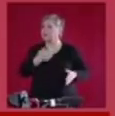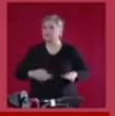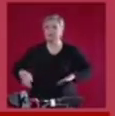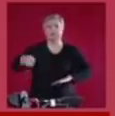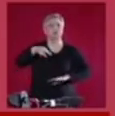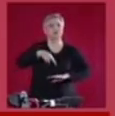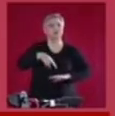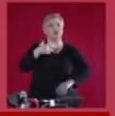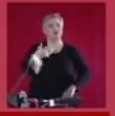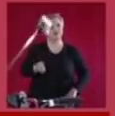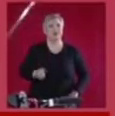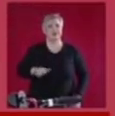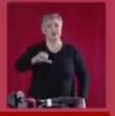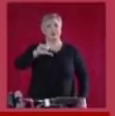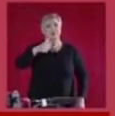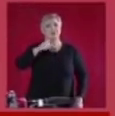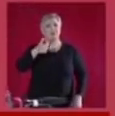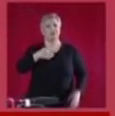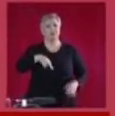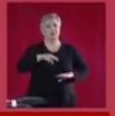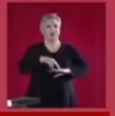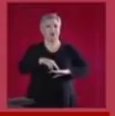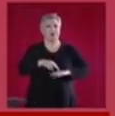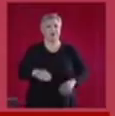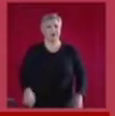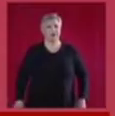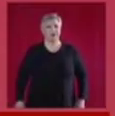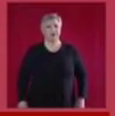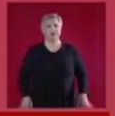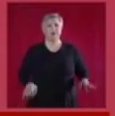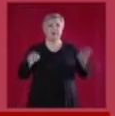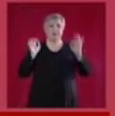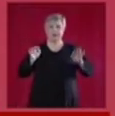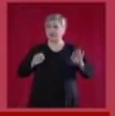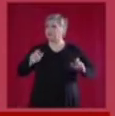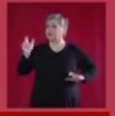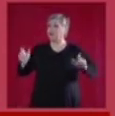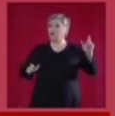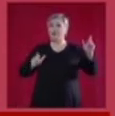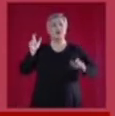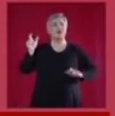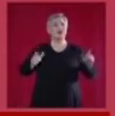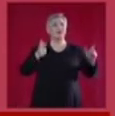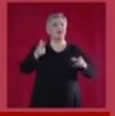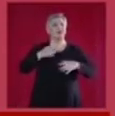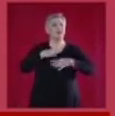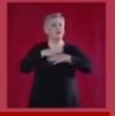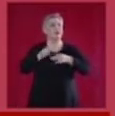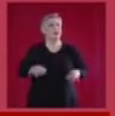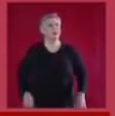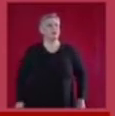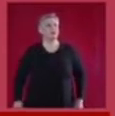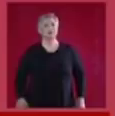πρωταγωνιστές της προοδευτικής συμμαχίας και βεβαίως εκπροσωπούν αυτό που εμείς ονομάζουμε ελλάδα της